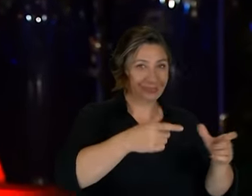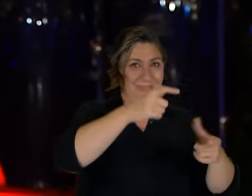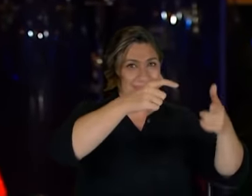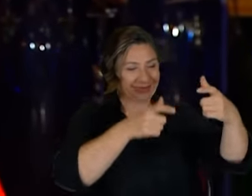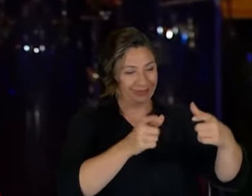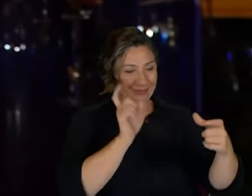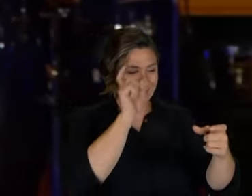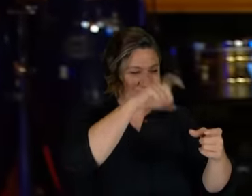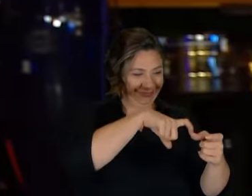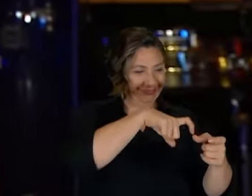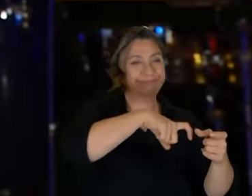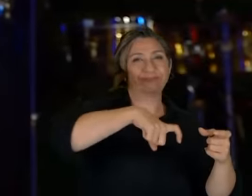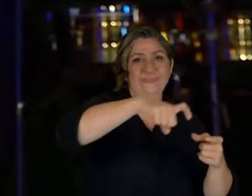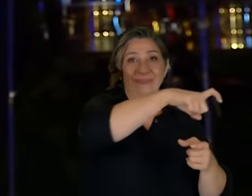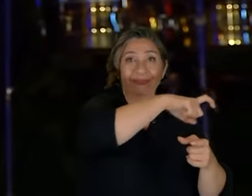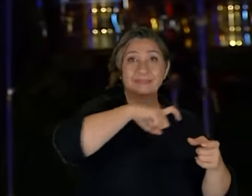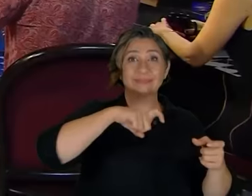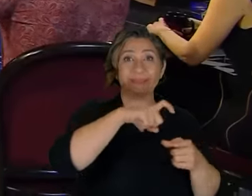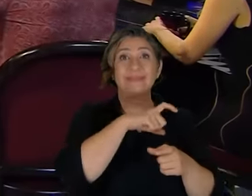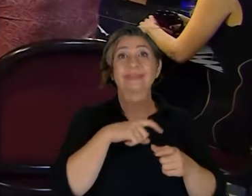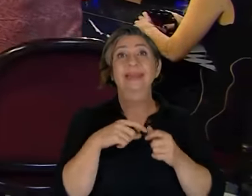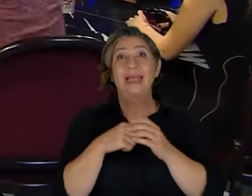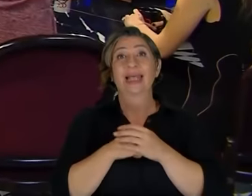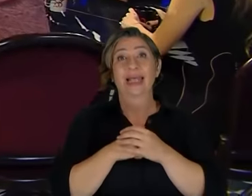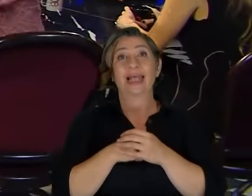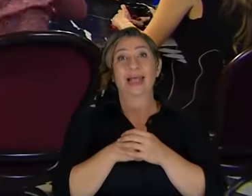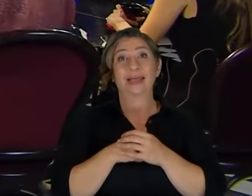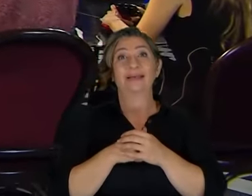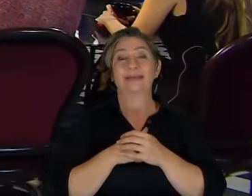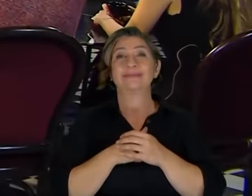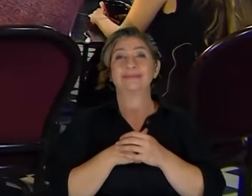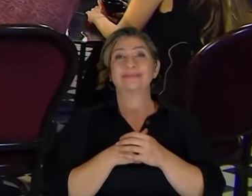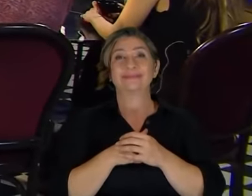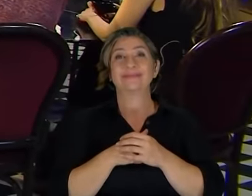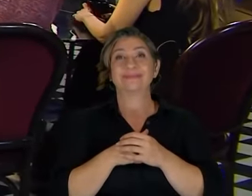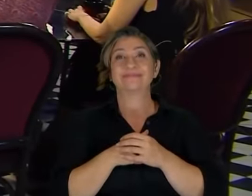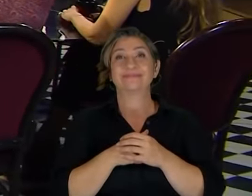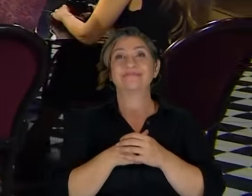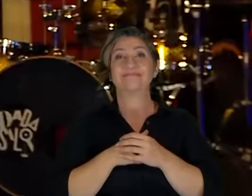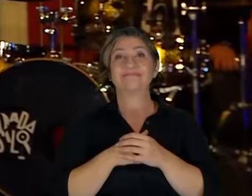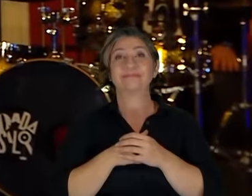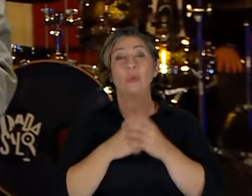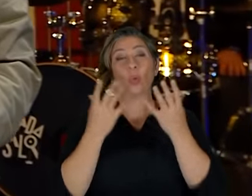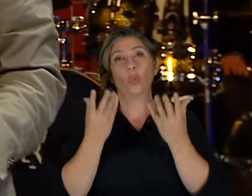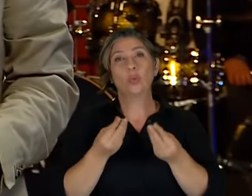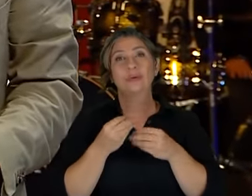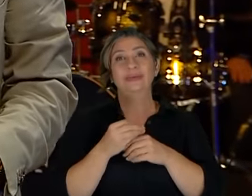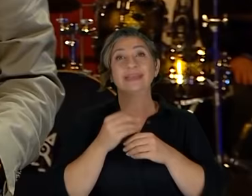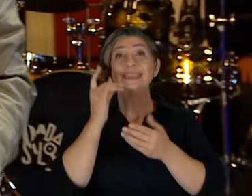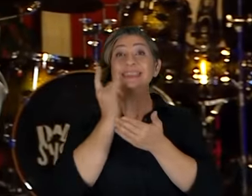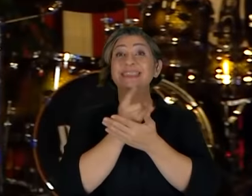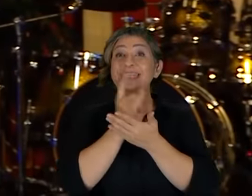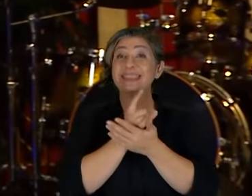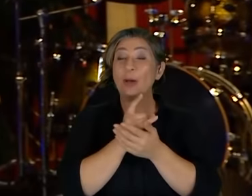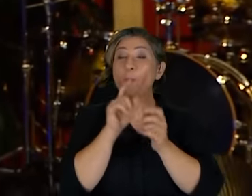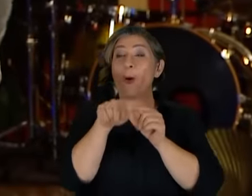bank tekrar yerine koy falan gibi. Yapıyor musun bunu? Pik bank boink boink boink zıp bu. Allah Allah. Oluyor yani. Seksi de point point